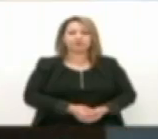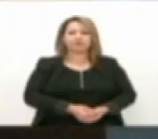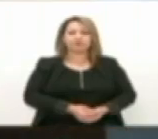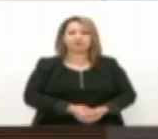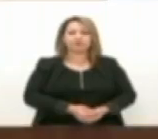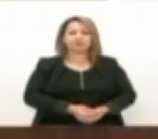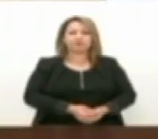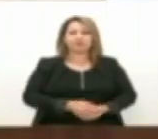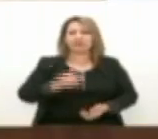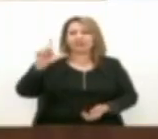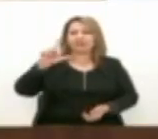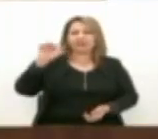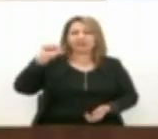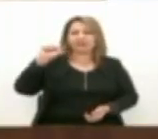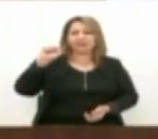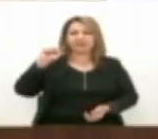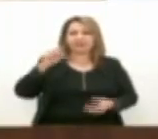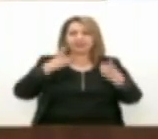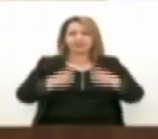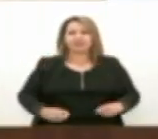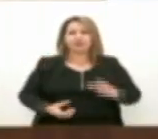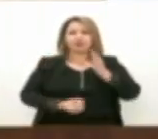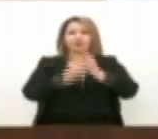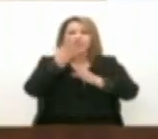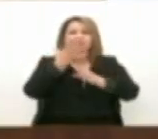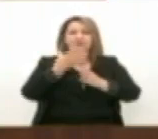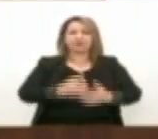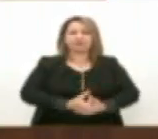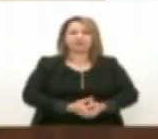السيد العناني سعد نائب الجديد.